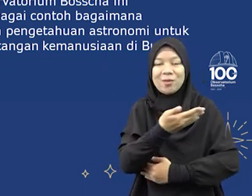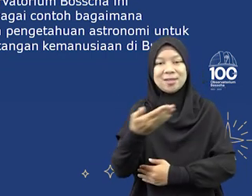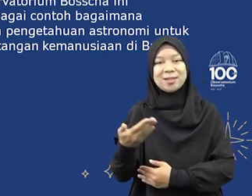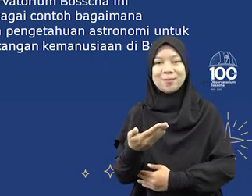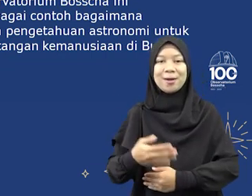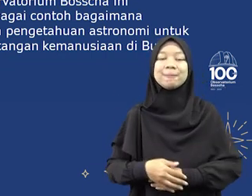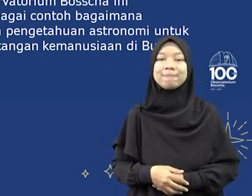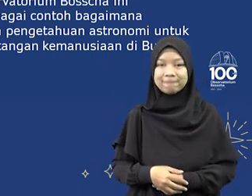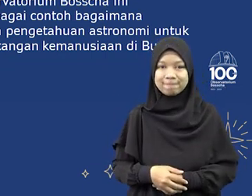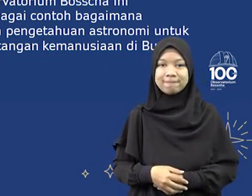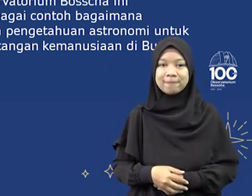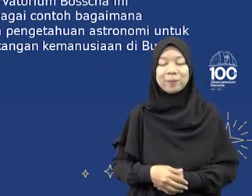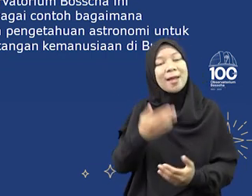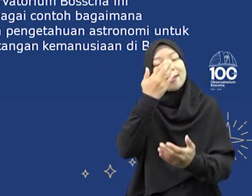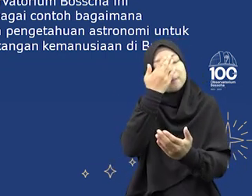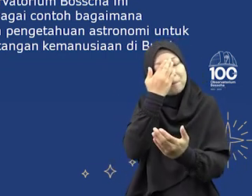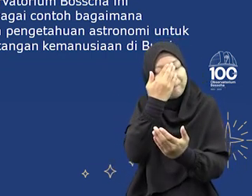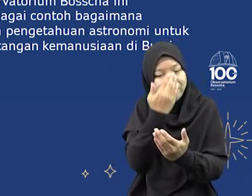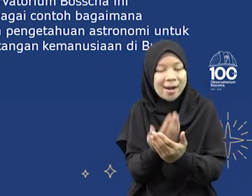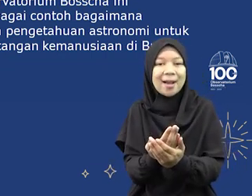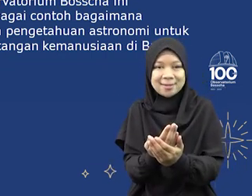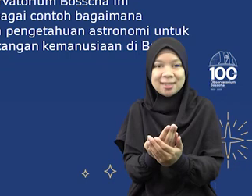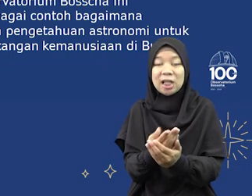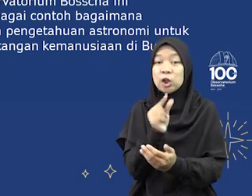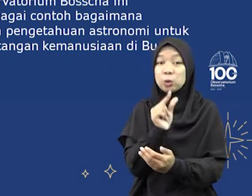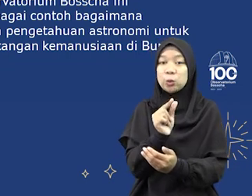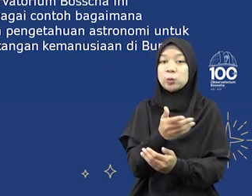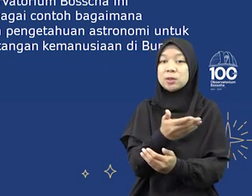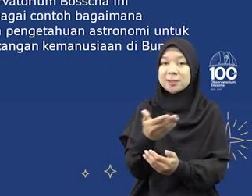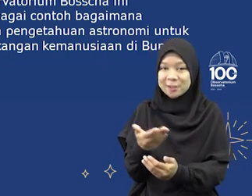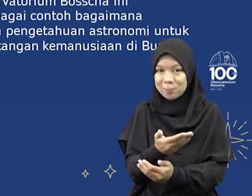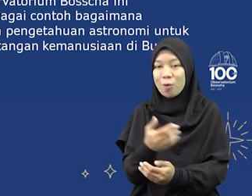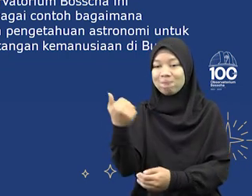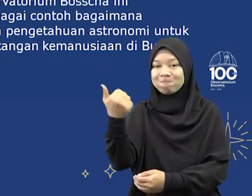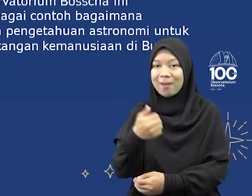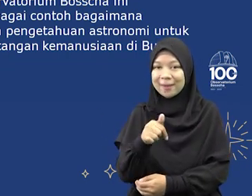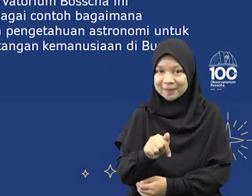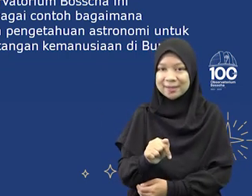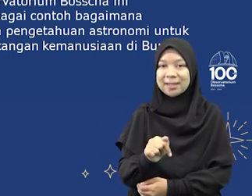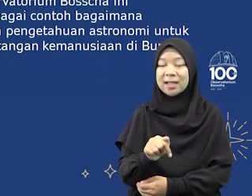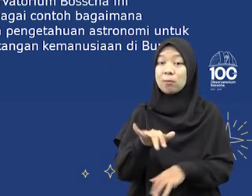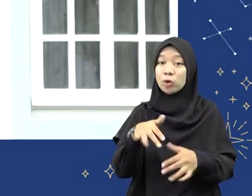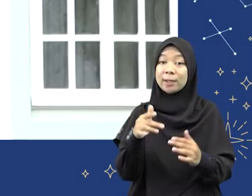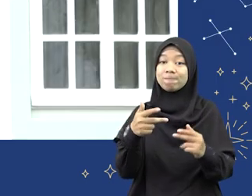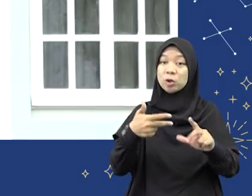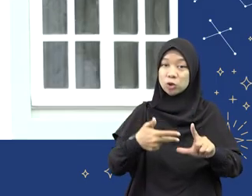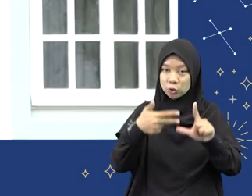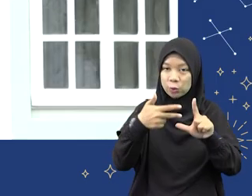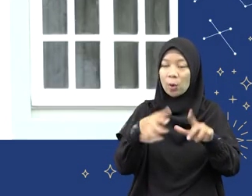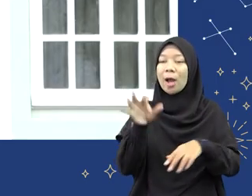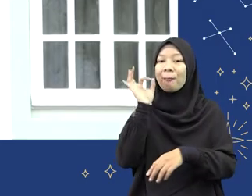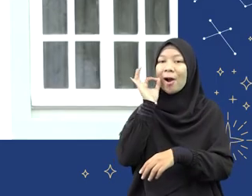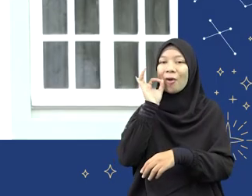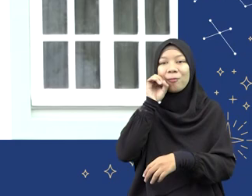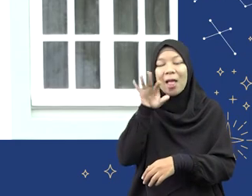sekalian dan juga makasih sedang dalamnya kami haturkan kepada pada para hadirin di sini ataupun di zoom mohon maaf tadi belum